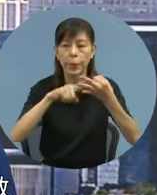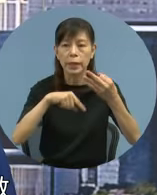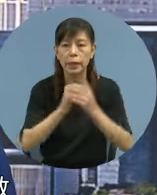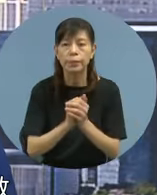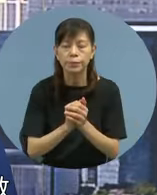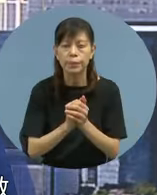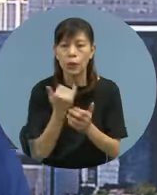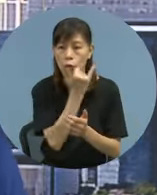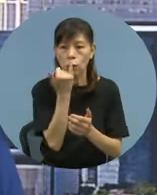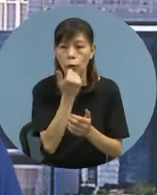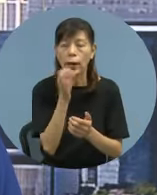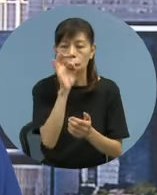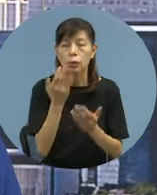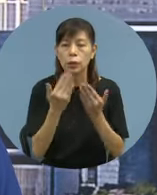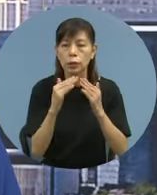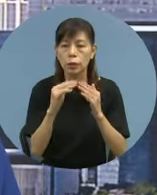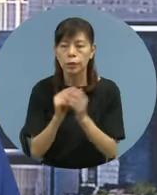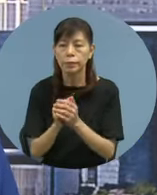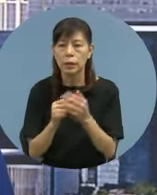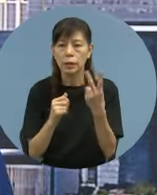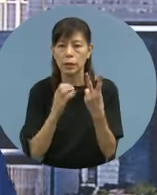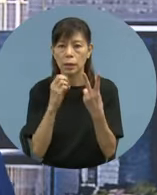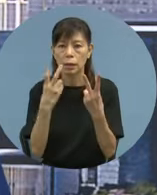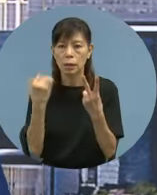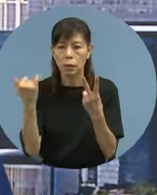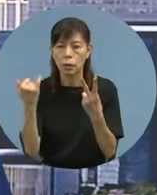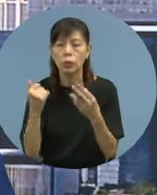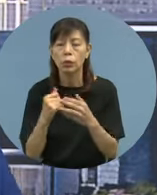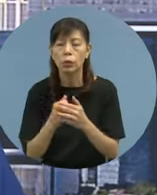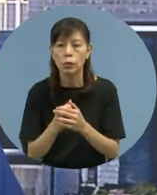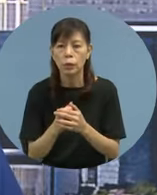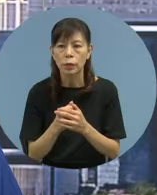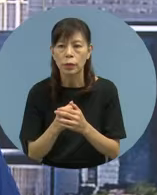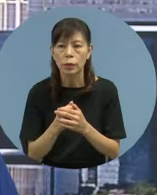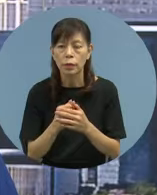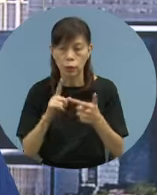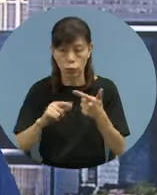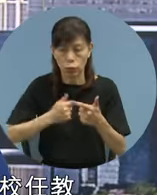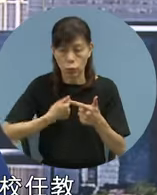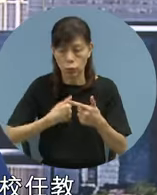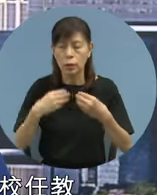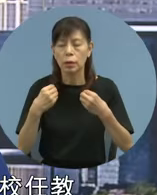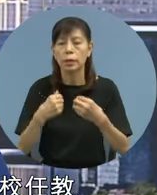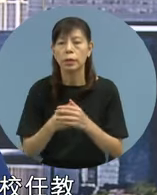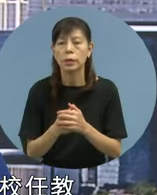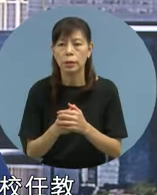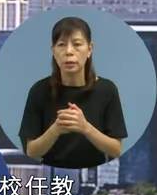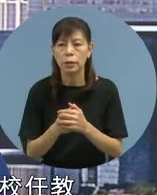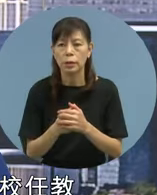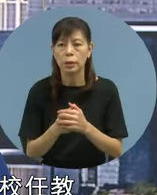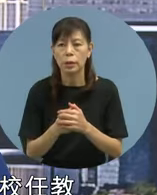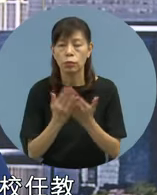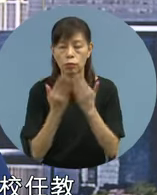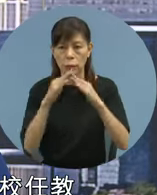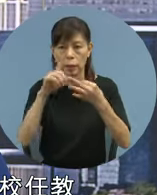瓜灣嗰度嘅。2026啦，都係助教，即係都係教書嘅。咁喺呢個寶亮局